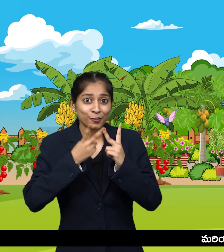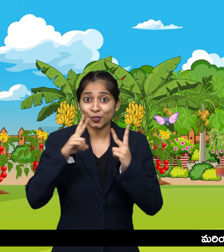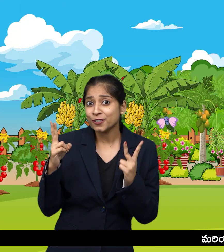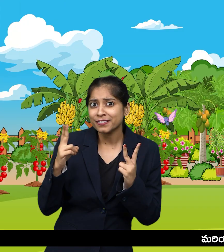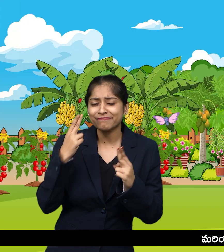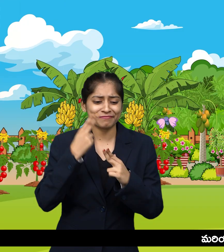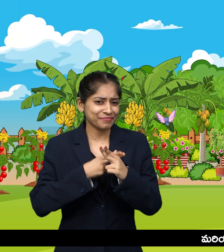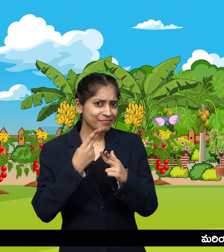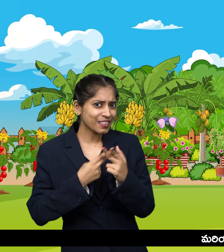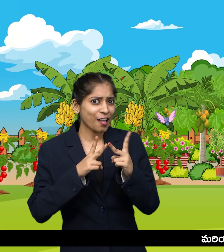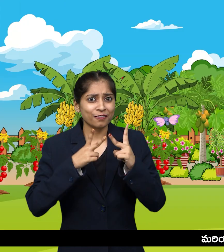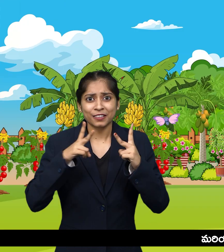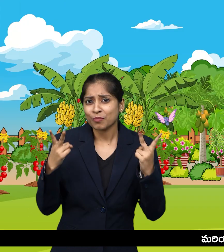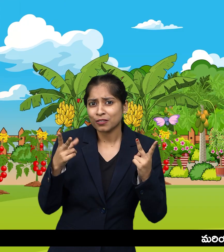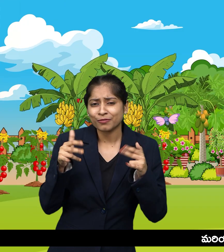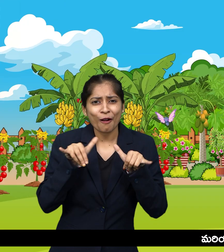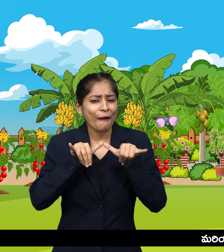వర్ణించగలను.